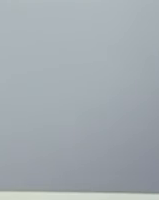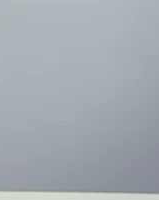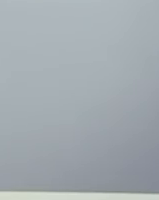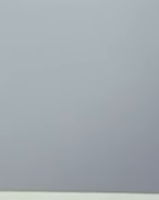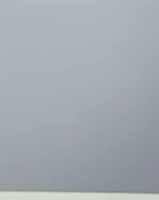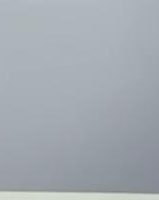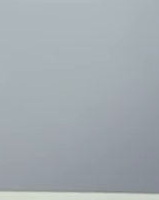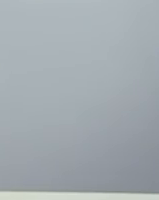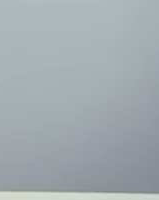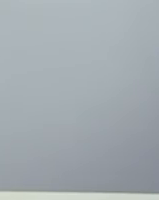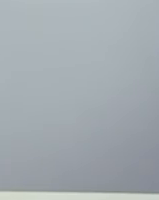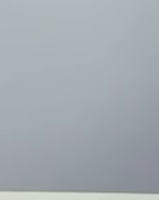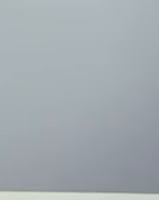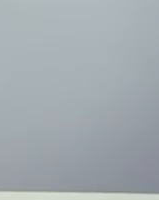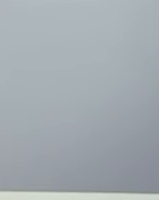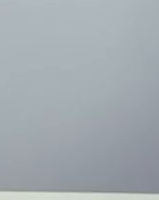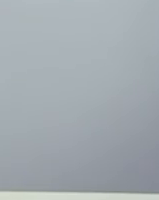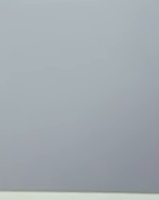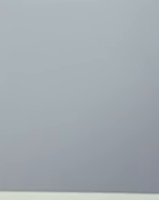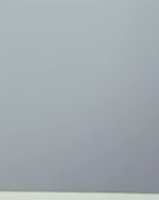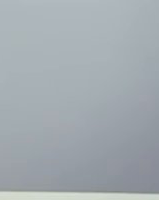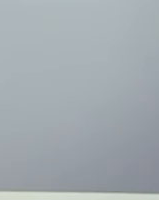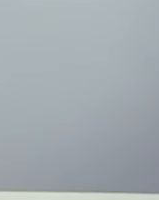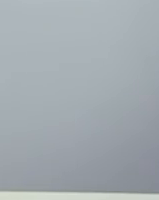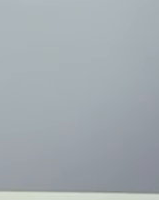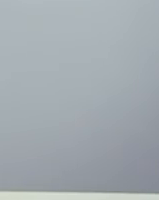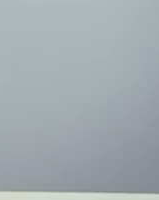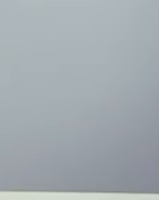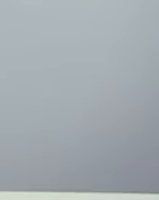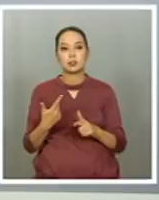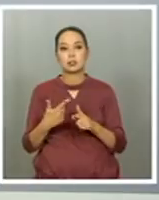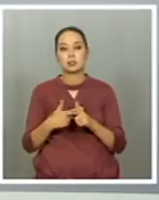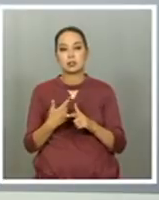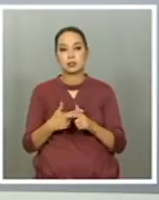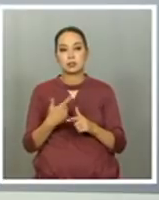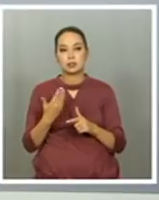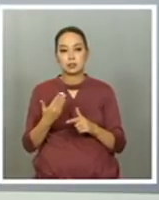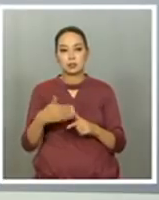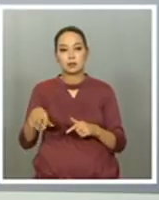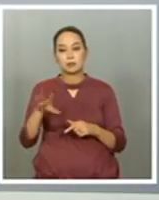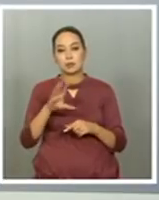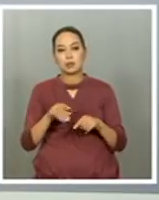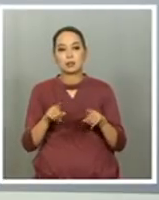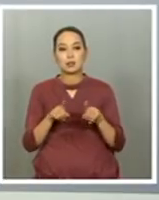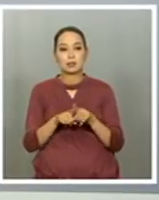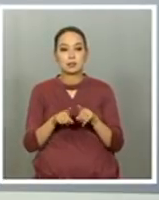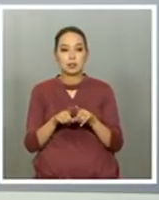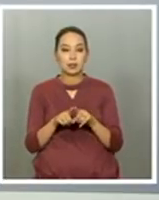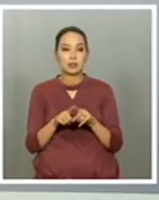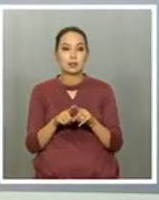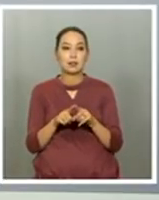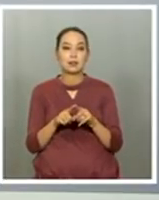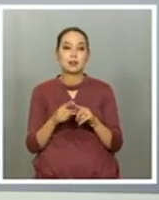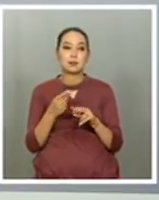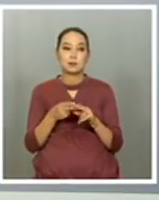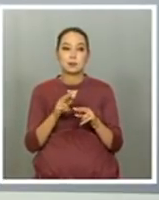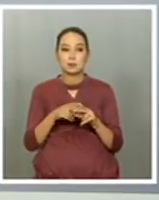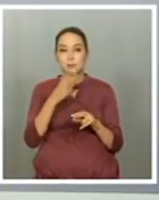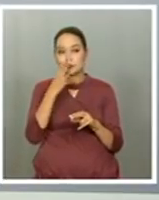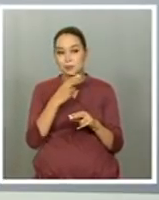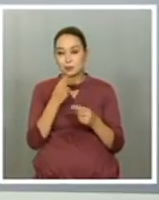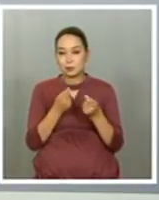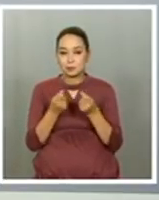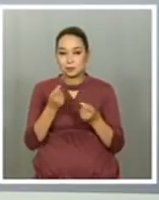Я оқушылар, ұлғайтқыш құралы арқылы ұсақ ағзалардың жасушалардың бейнесі осындай